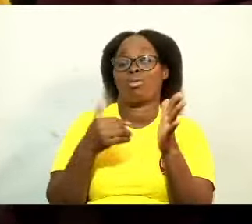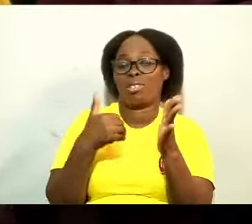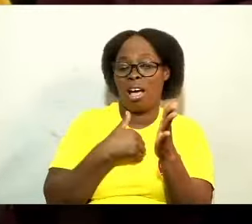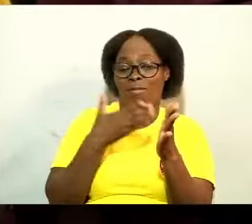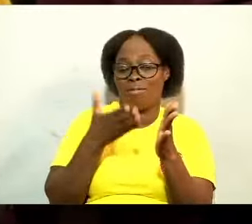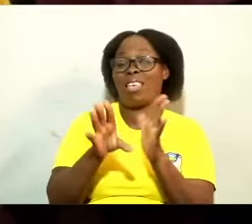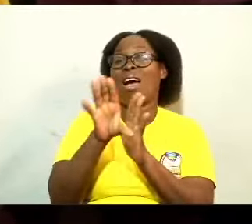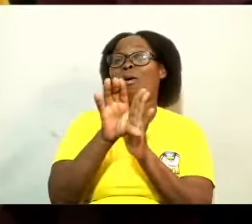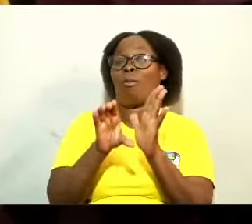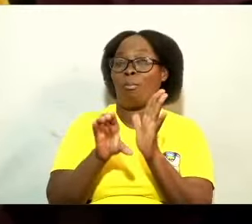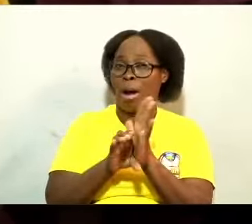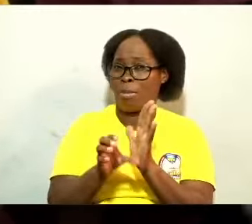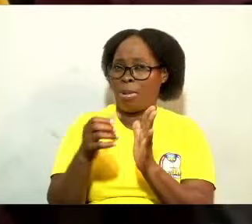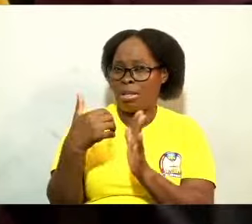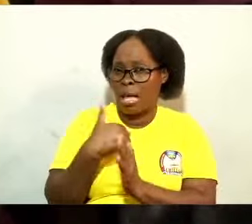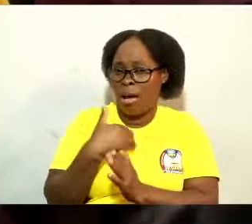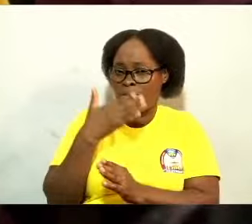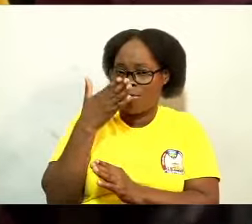amri hizi